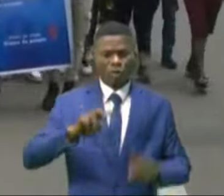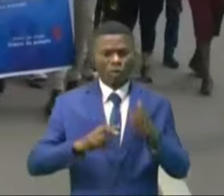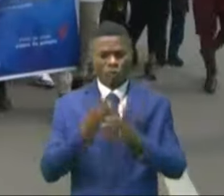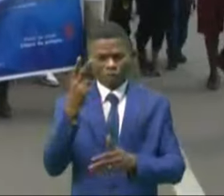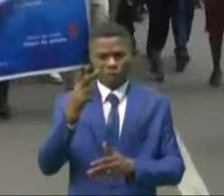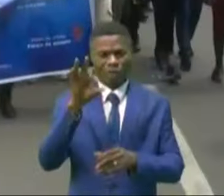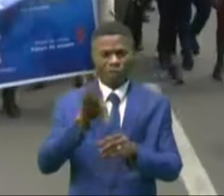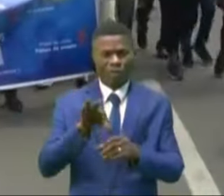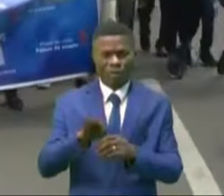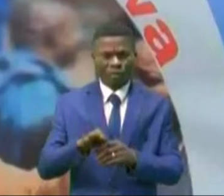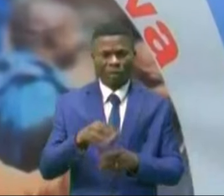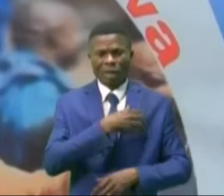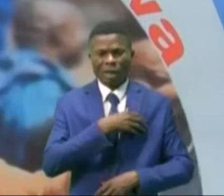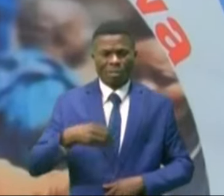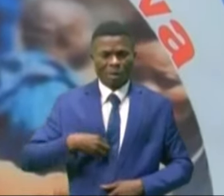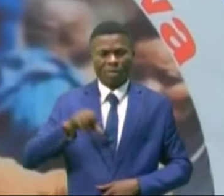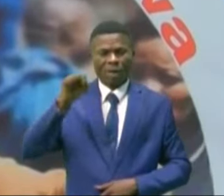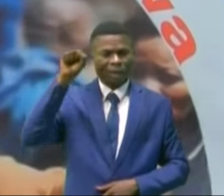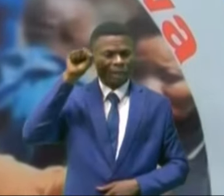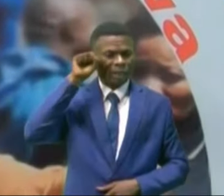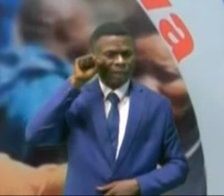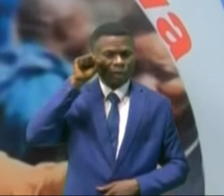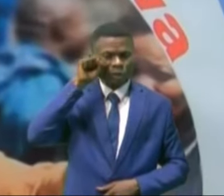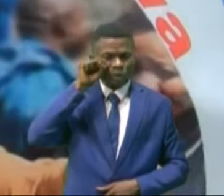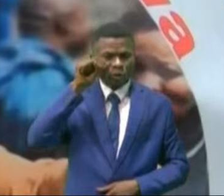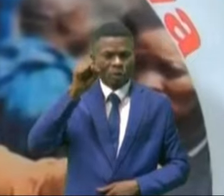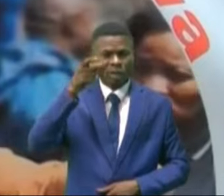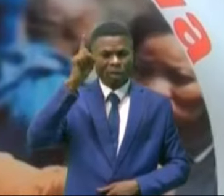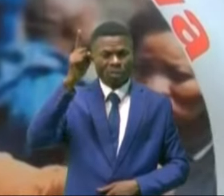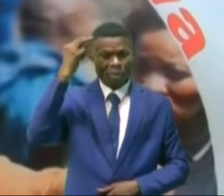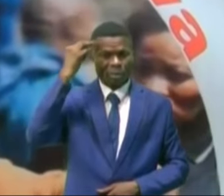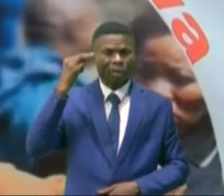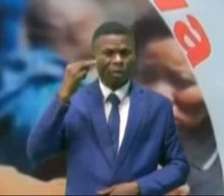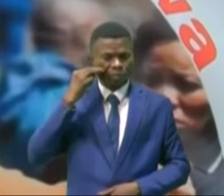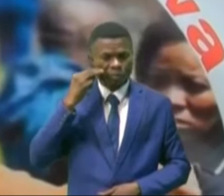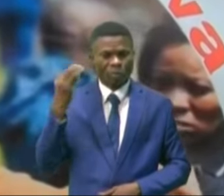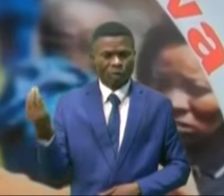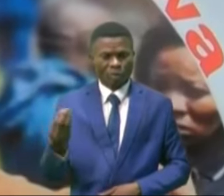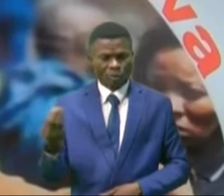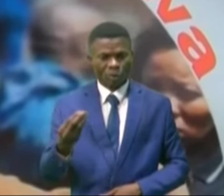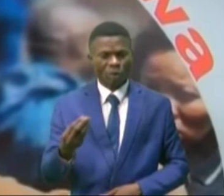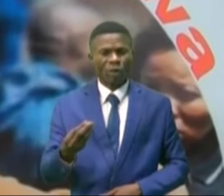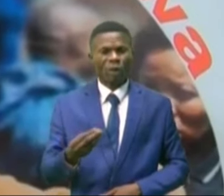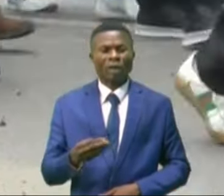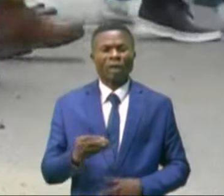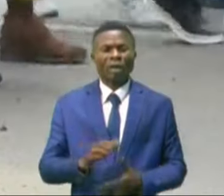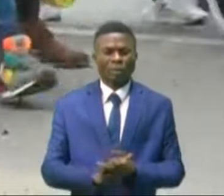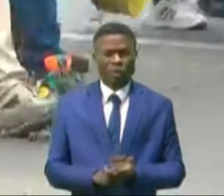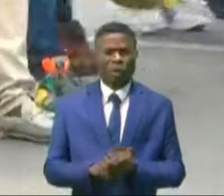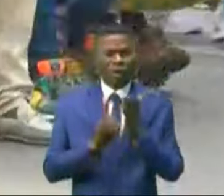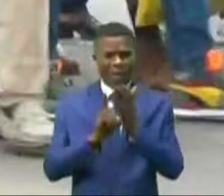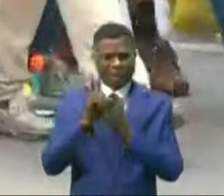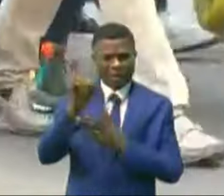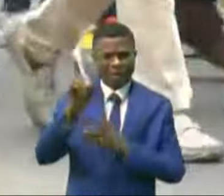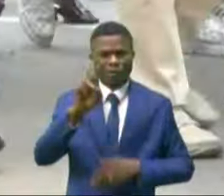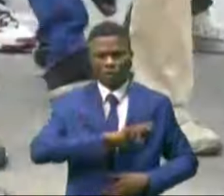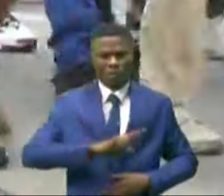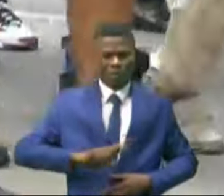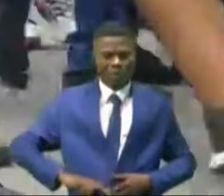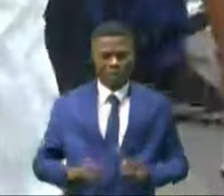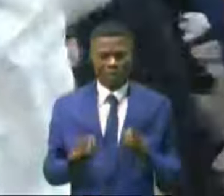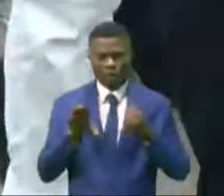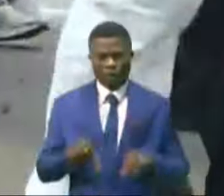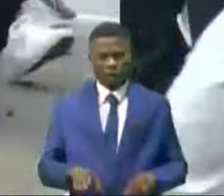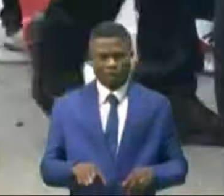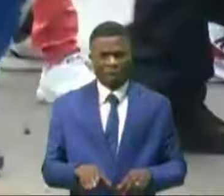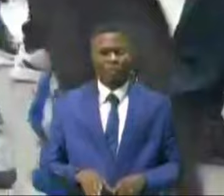mandat et à Mme Judith Suminwa-Tuluka, la Première ministre, afin de faire décoller la République démocratique du Congo.